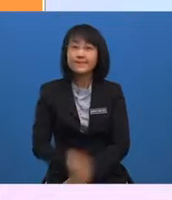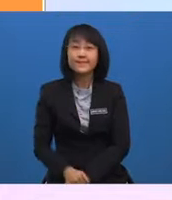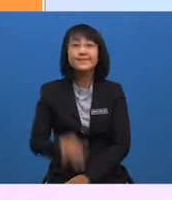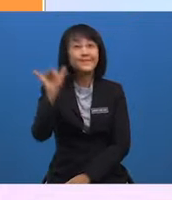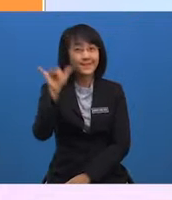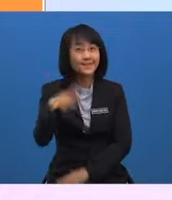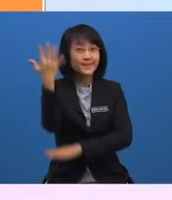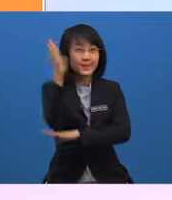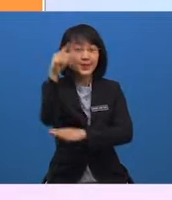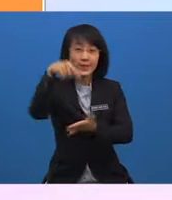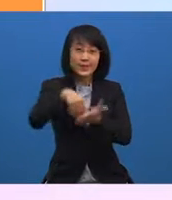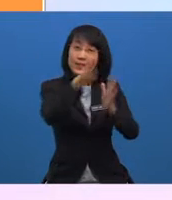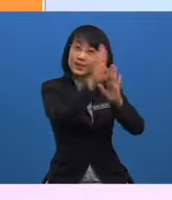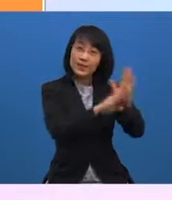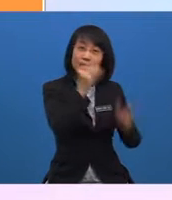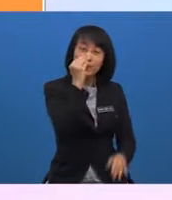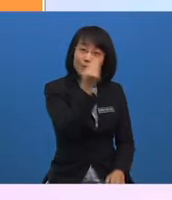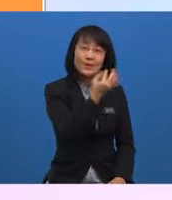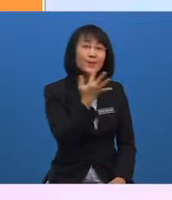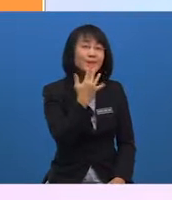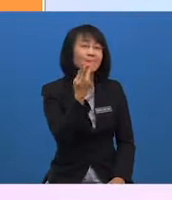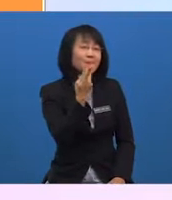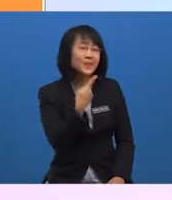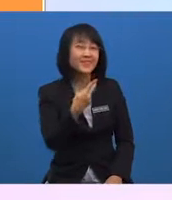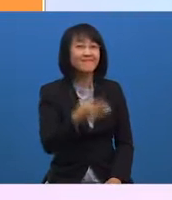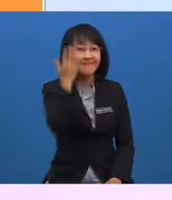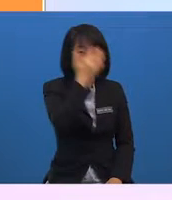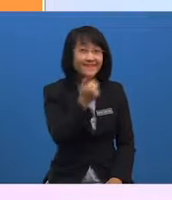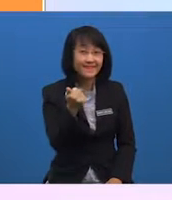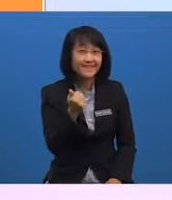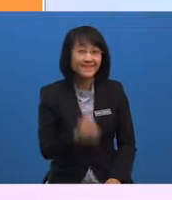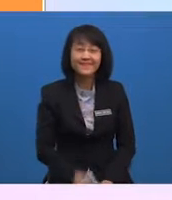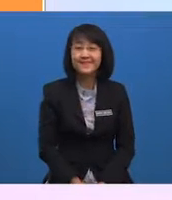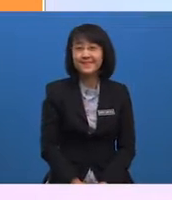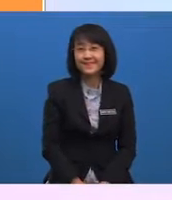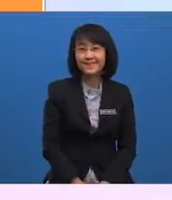Ya, pokok ini berbunga. Warna merah jambu lagi. Cantik kan?